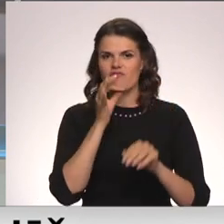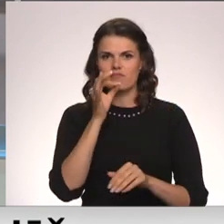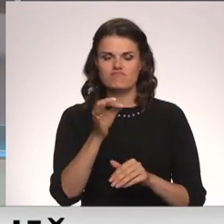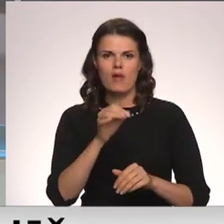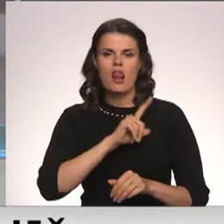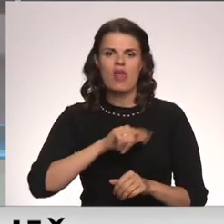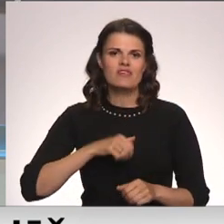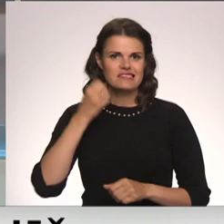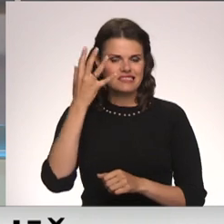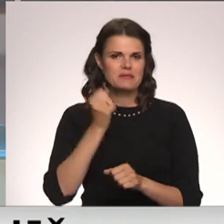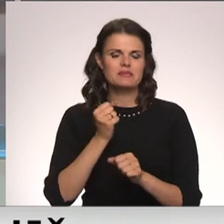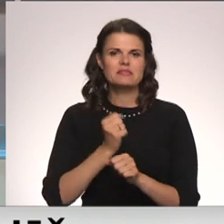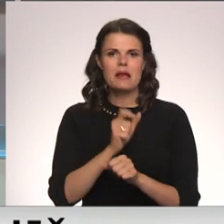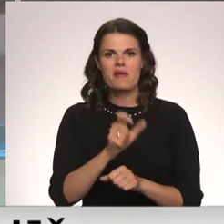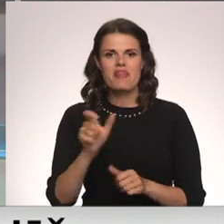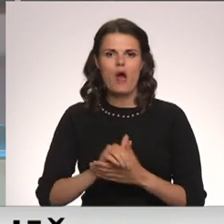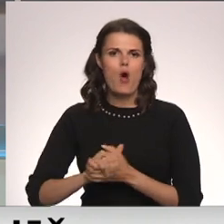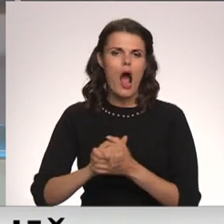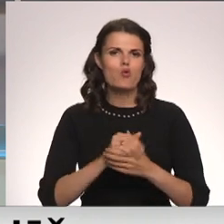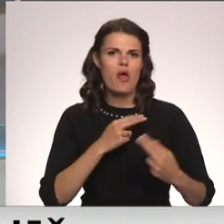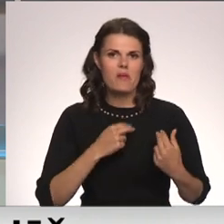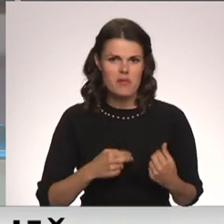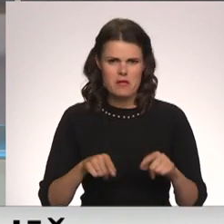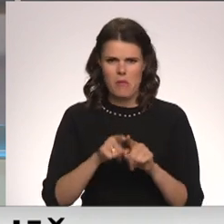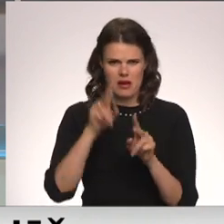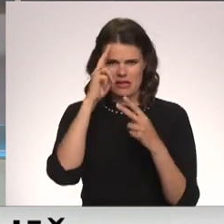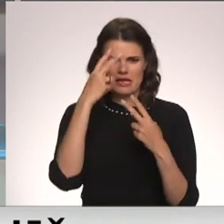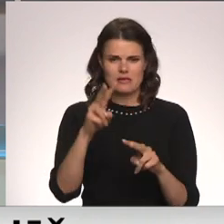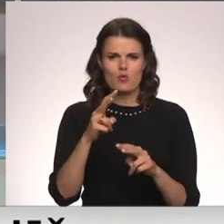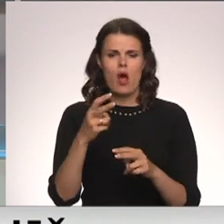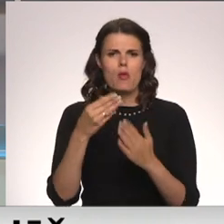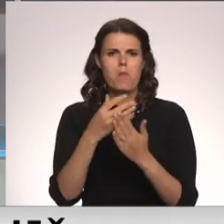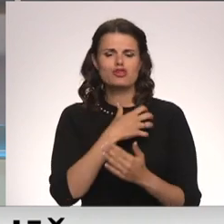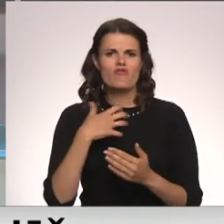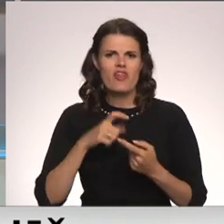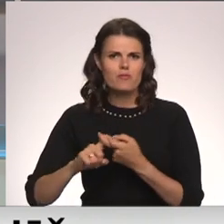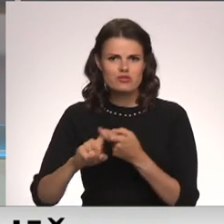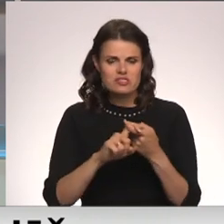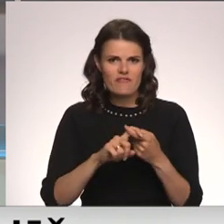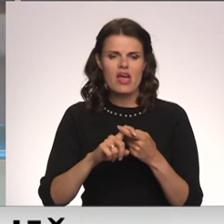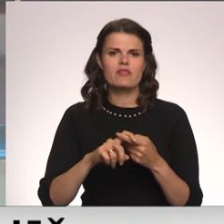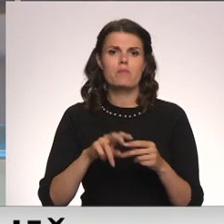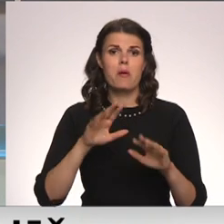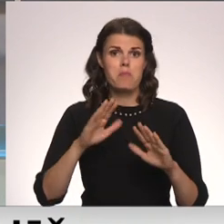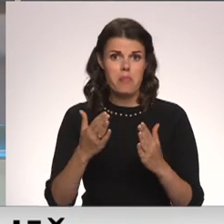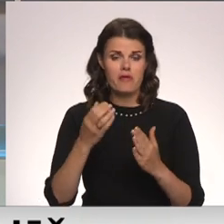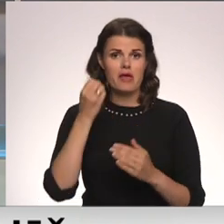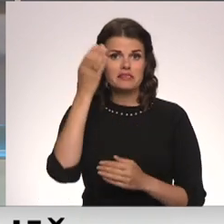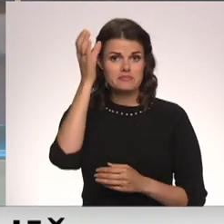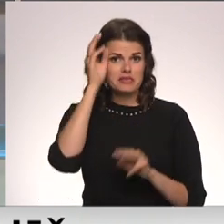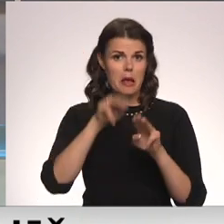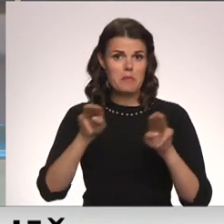arotbiedrība. Neizpratnē ir arī izglītības vadītāja asociācija un pašvaldības savienība. Savukārt izglītības un zinātnes ministrija norāda,